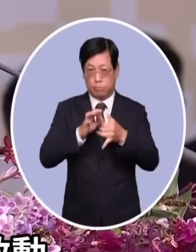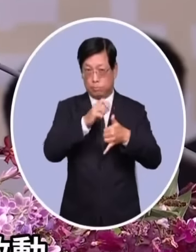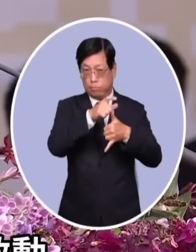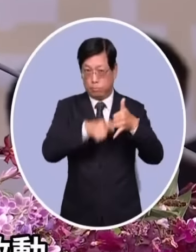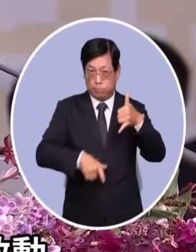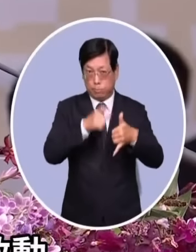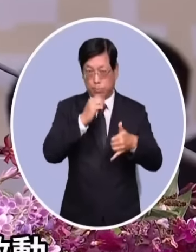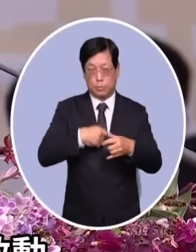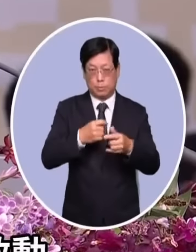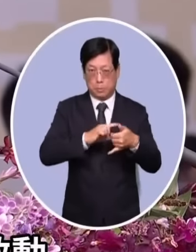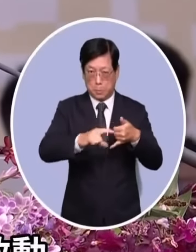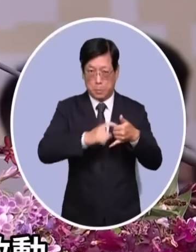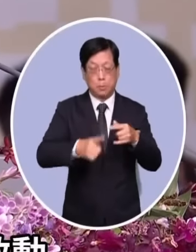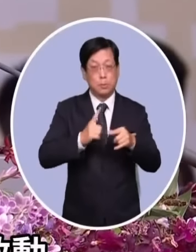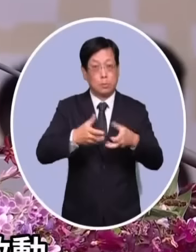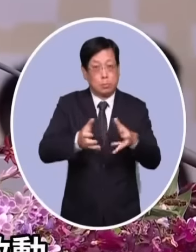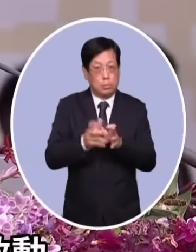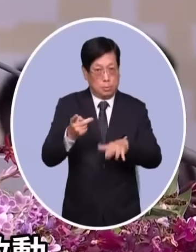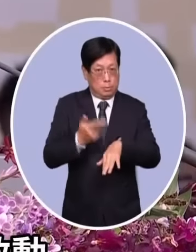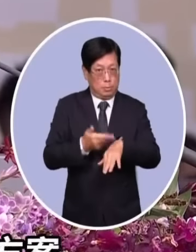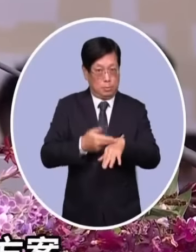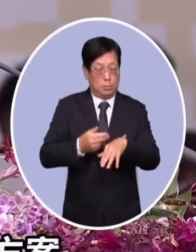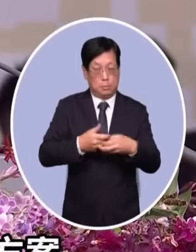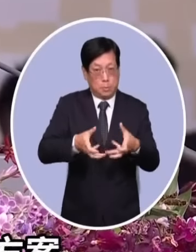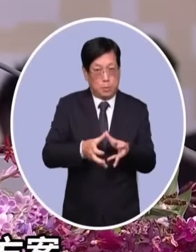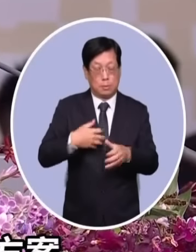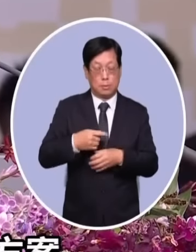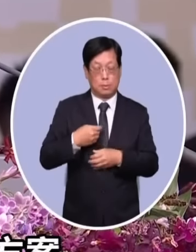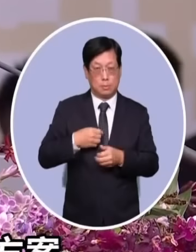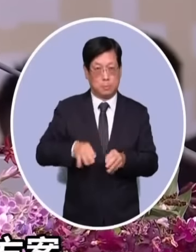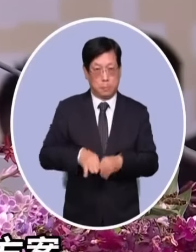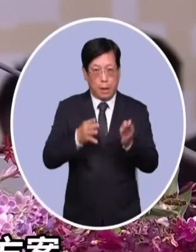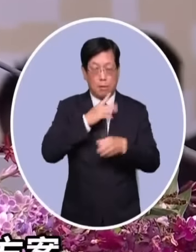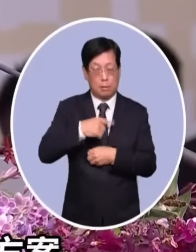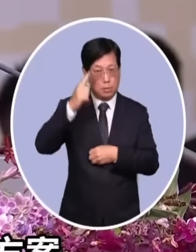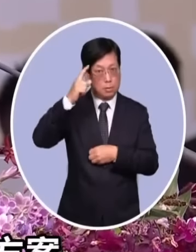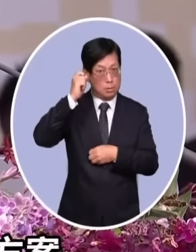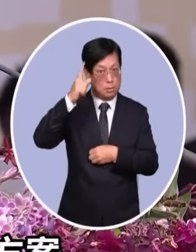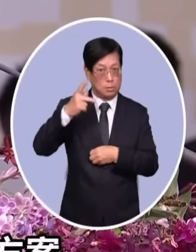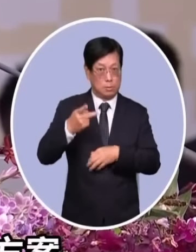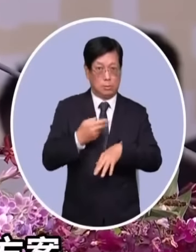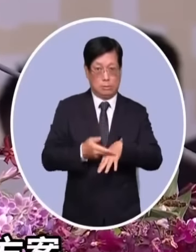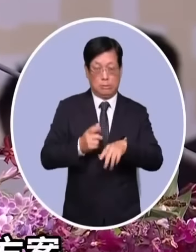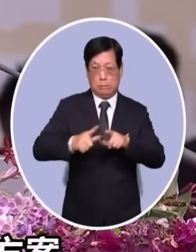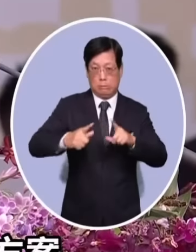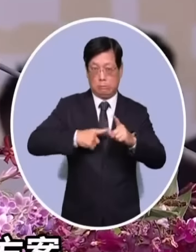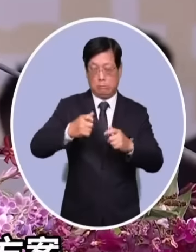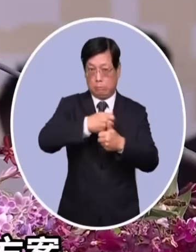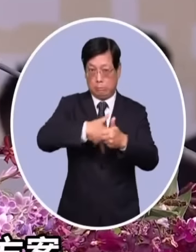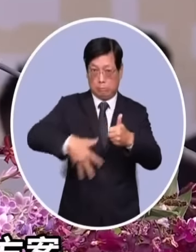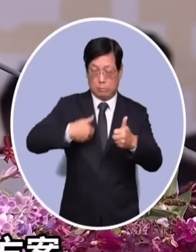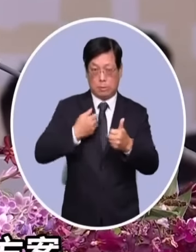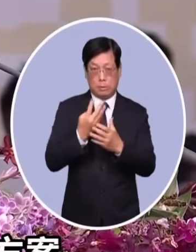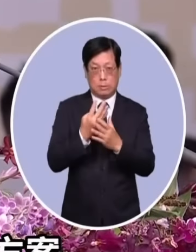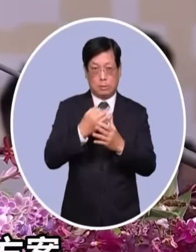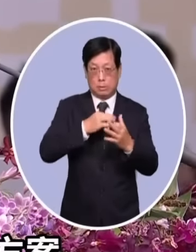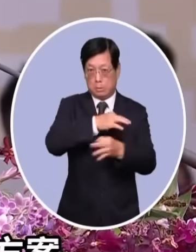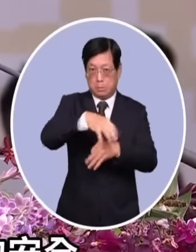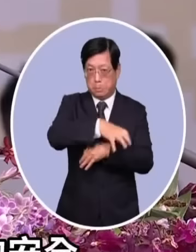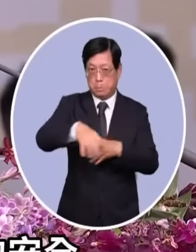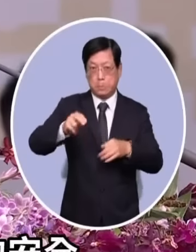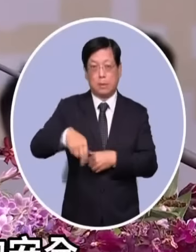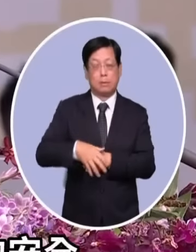部科技聚落，启动智慧科技大南方产业生态系推动方案。